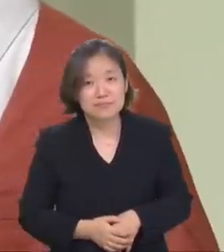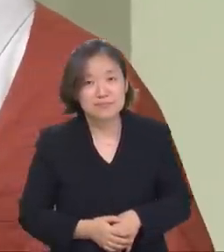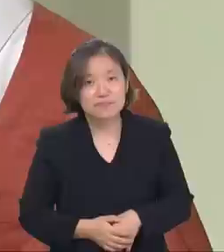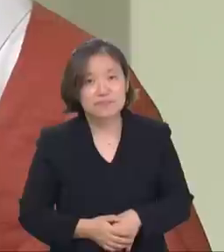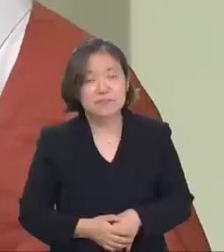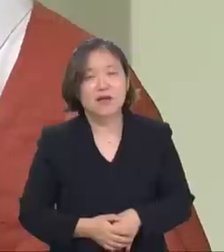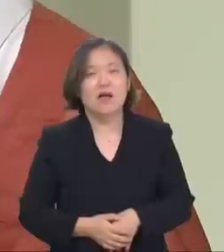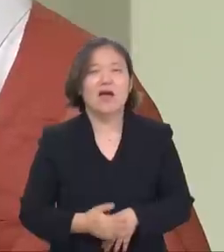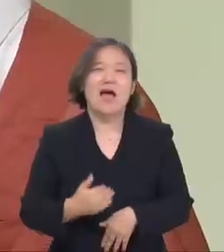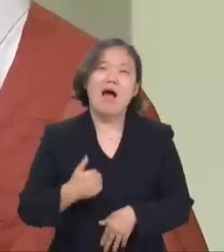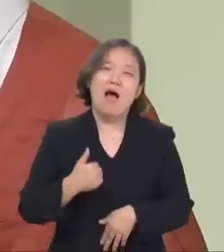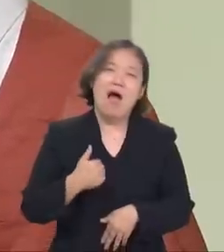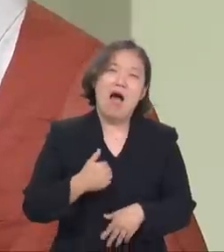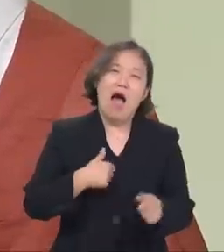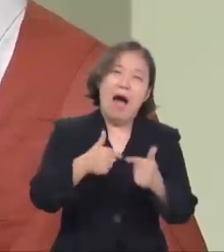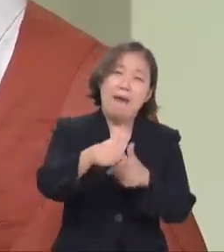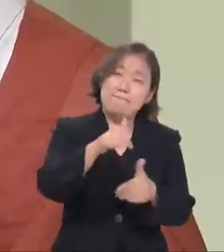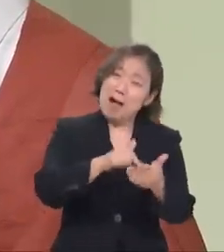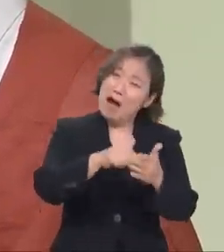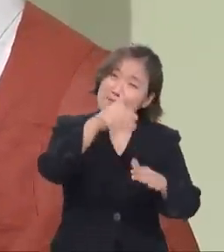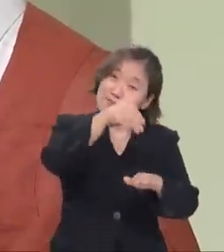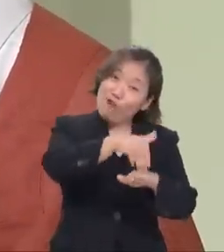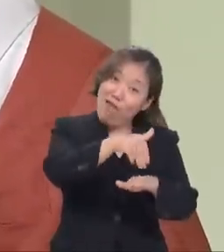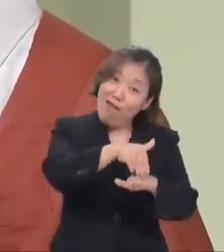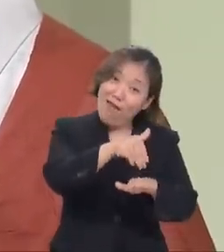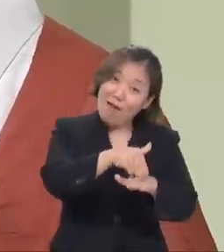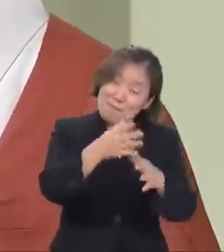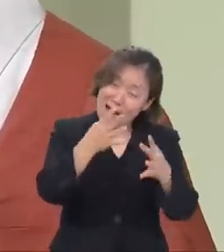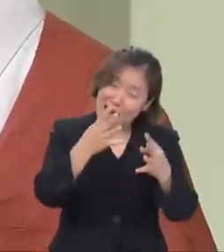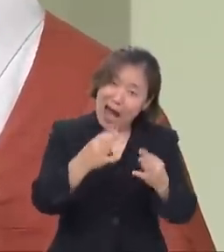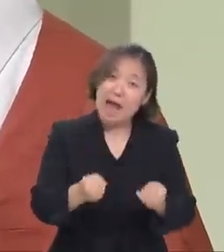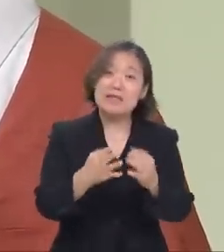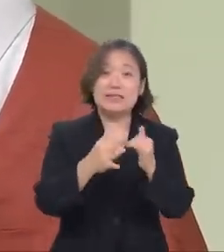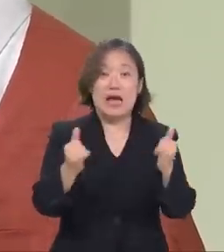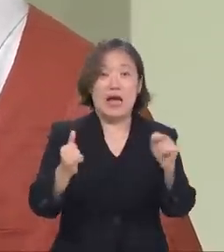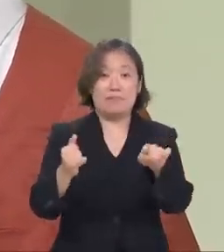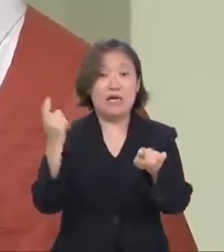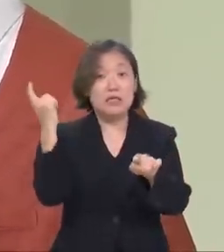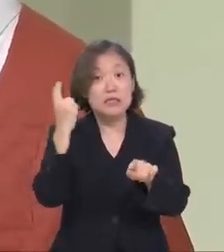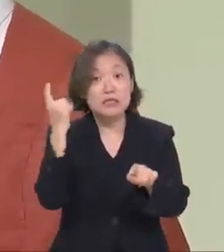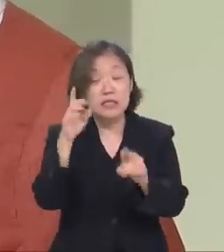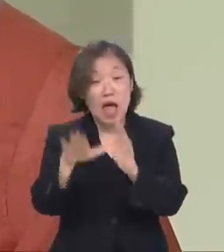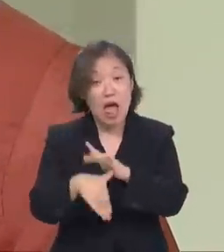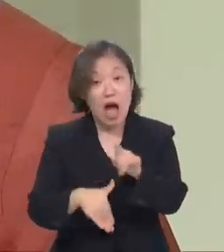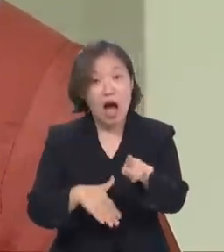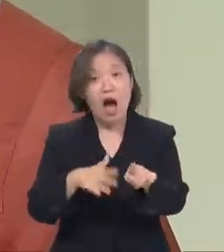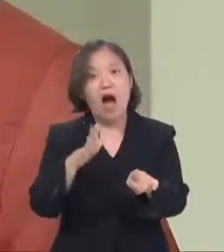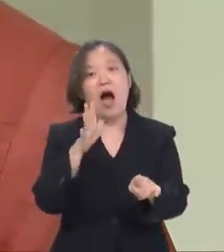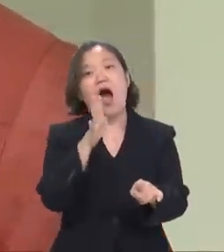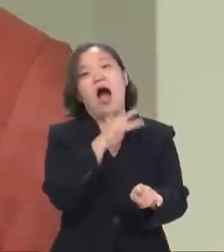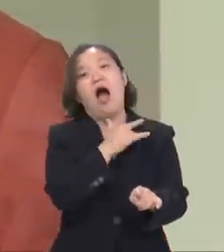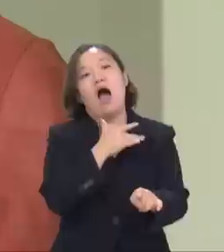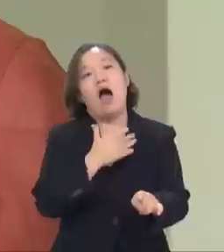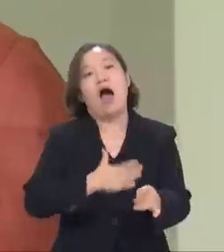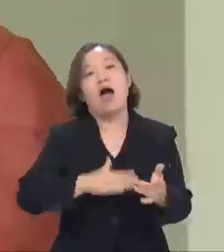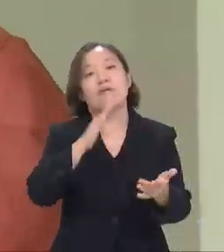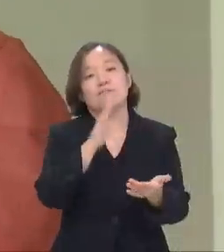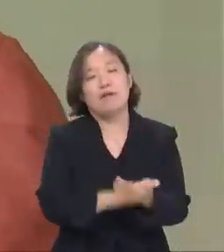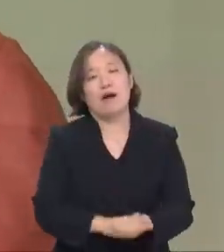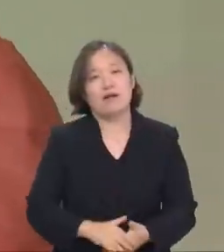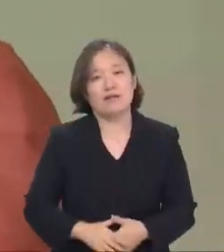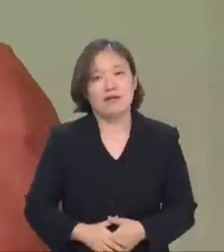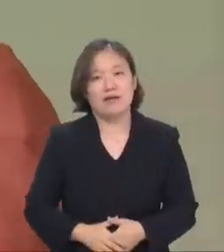정말 마음공부한 사람들은이 말을 딱 듣는 순간 무릎을 딱 칠 겁니다 이거는 여러분